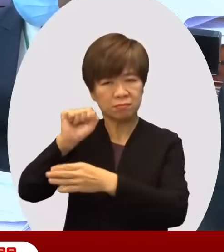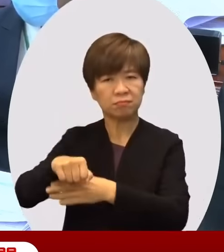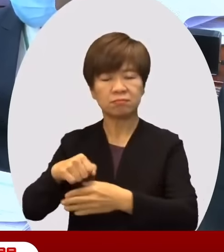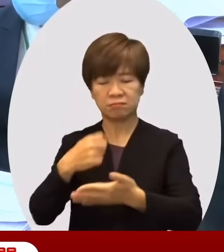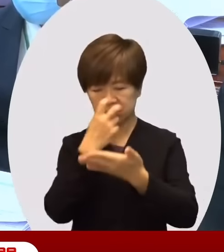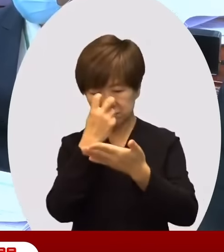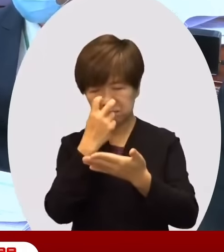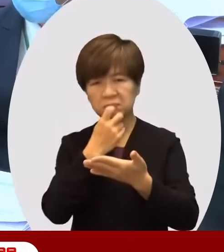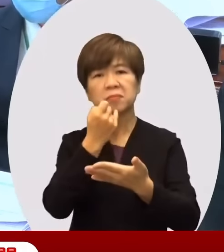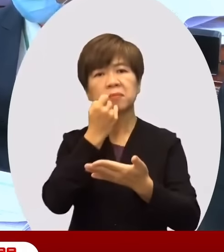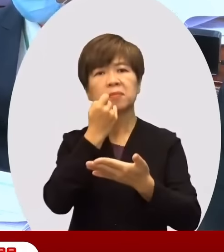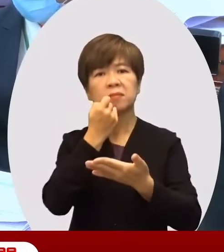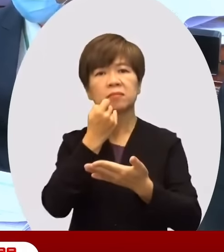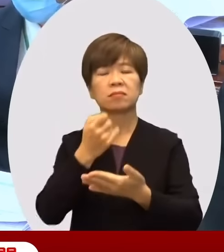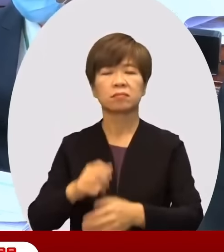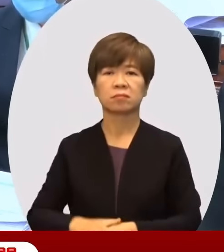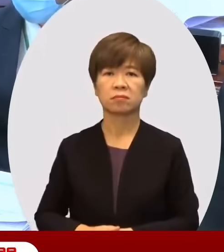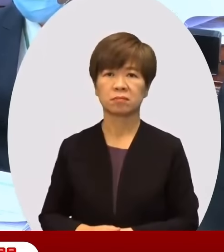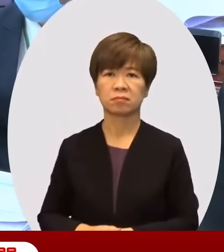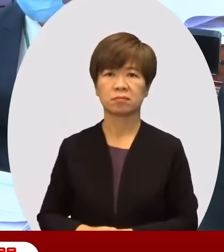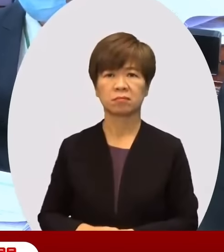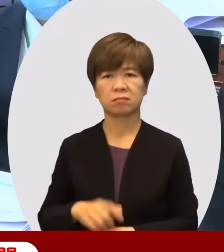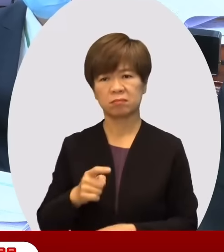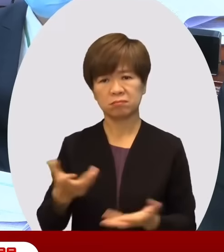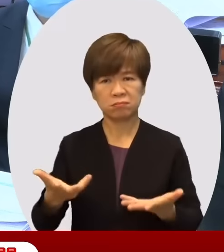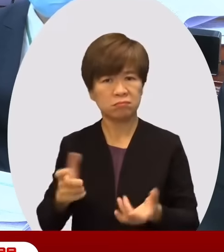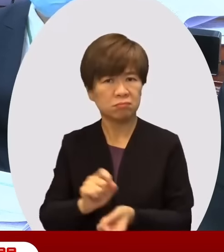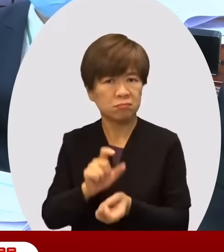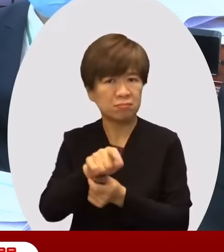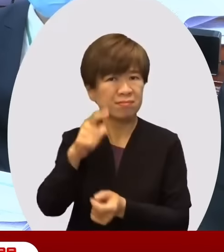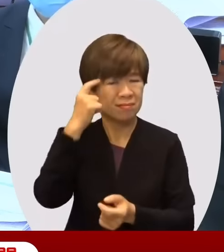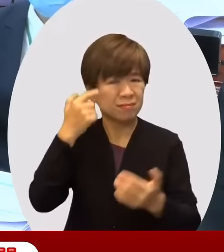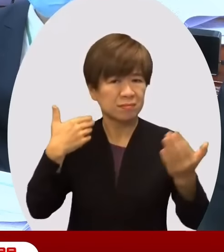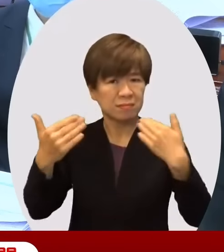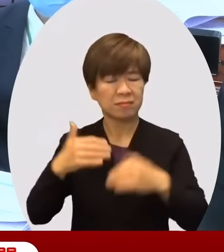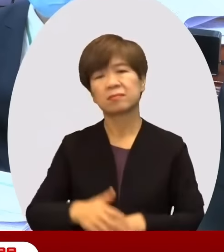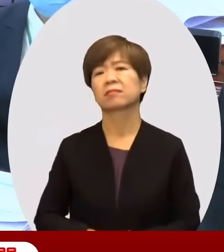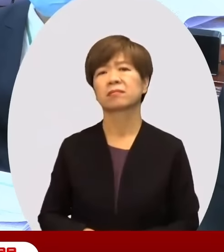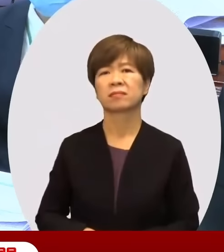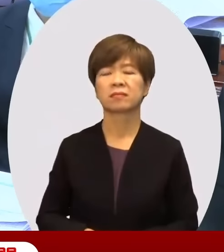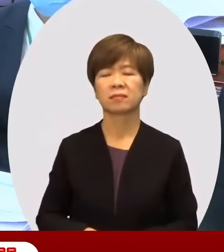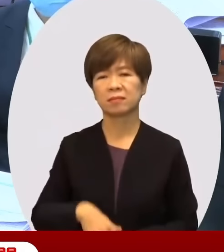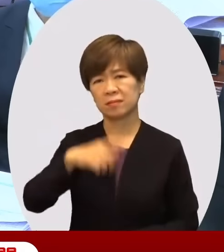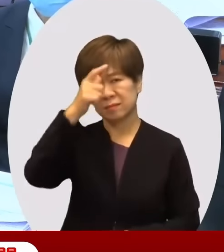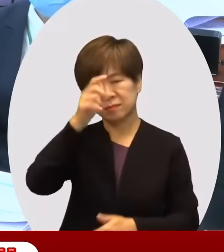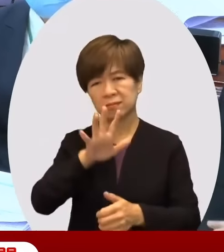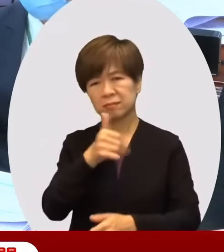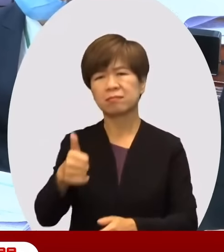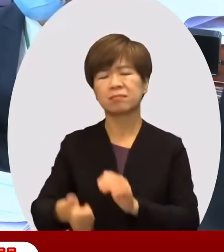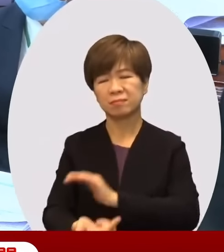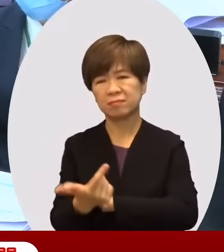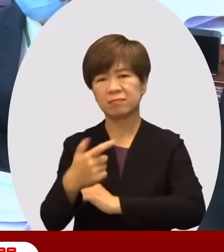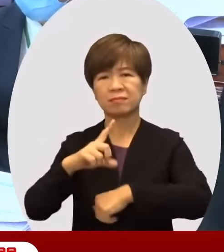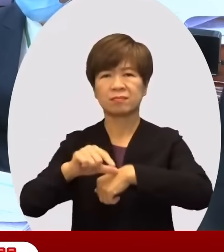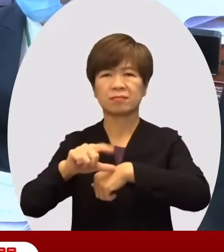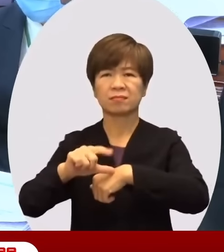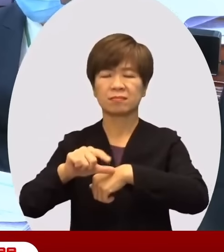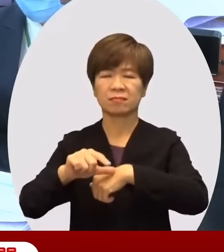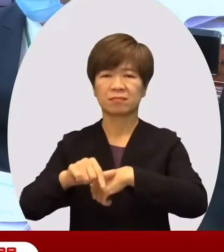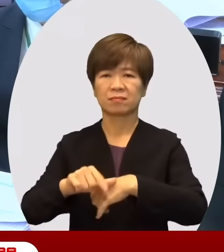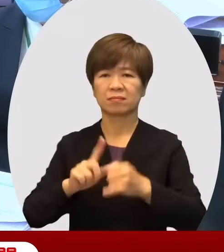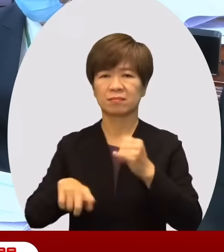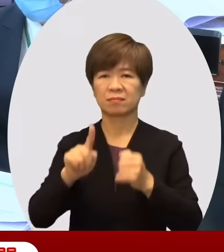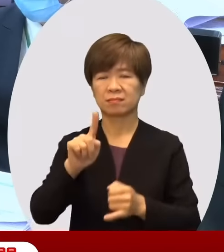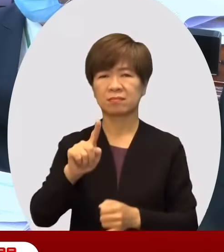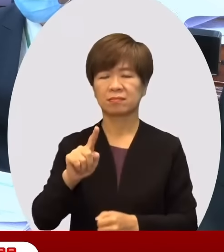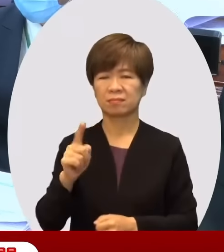审查，要不然真的整个事情很荒谬。您仔细想一想， 可以换位，那个赶快结束啊！ 哦，是好，最后两句话就好。 已经